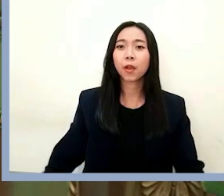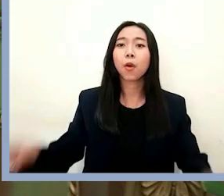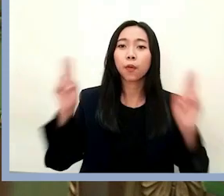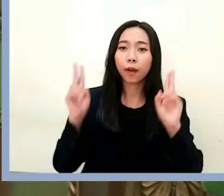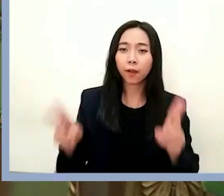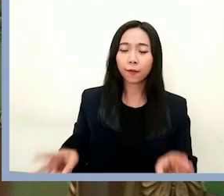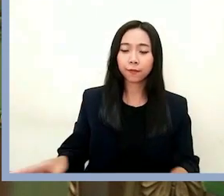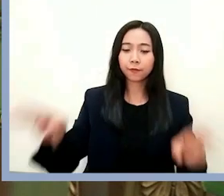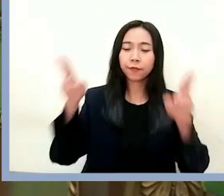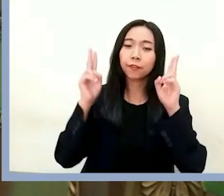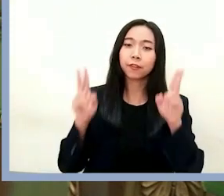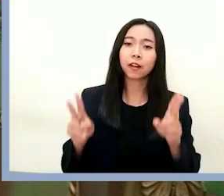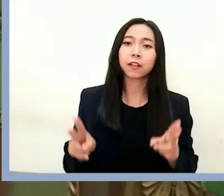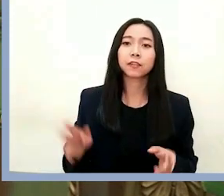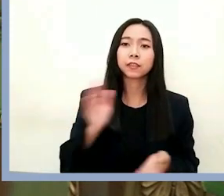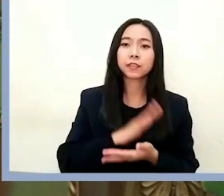orang-orang